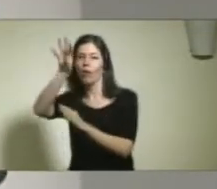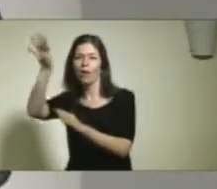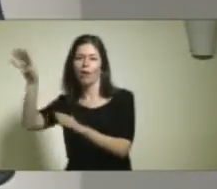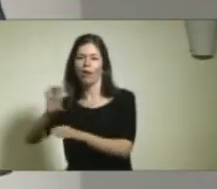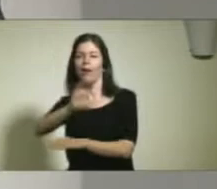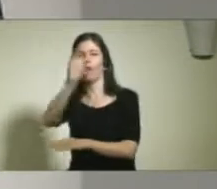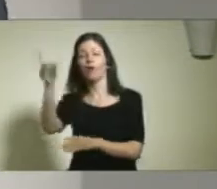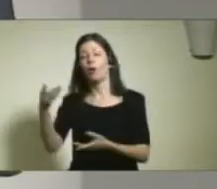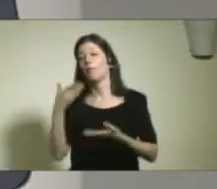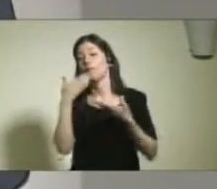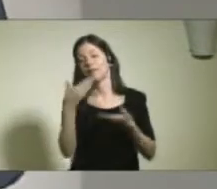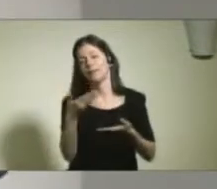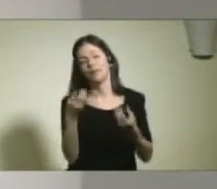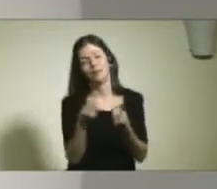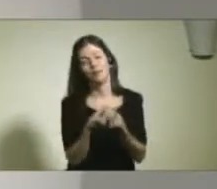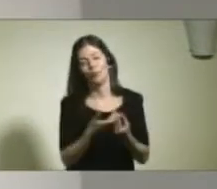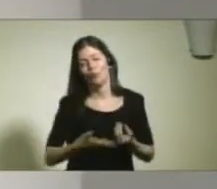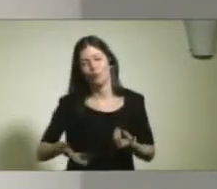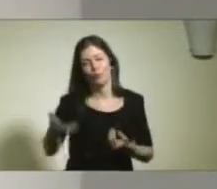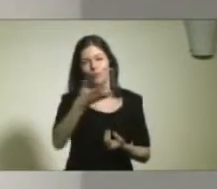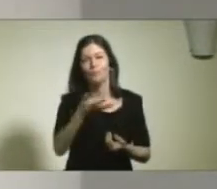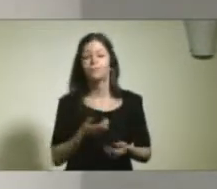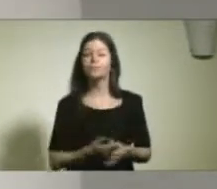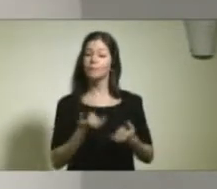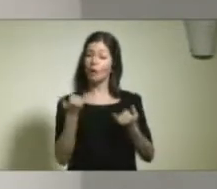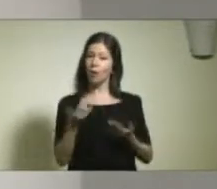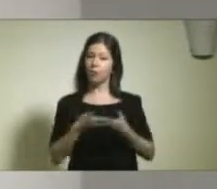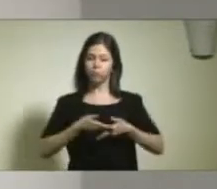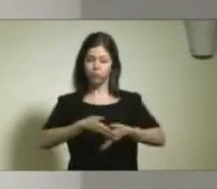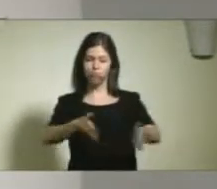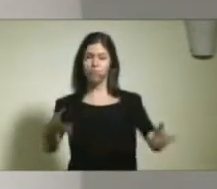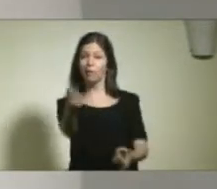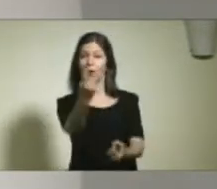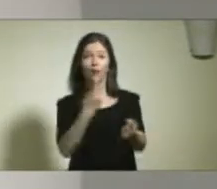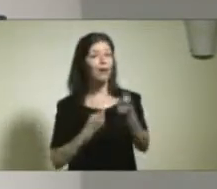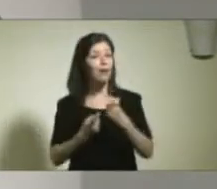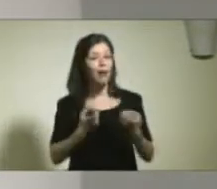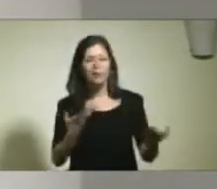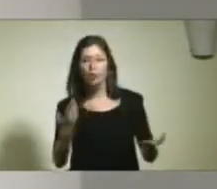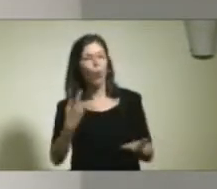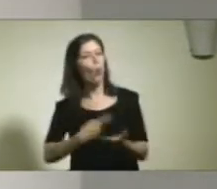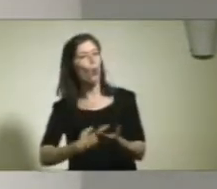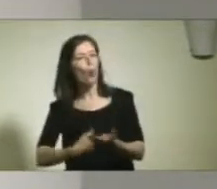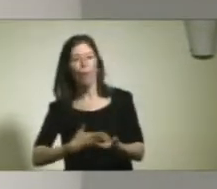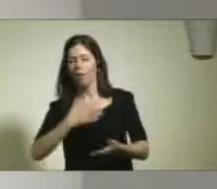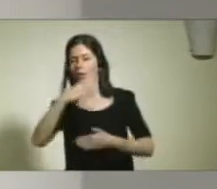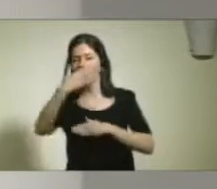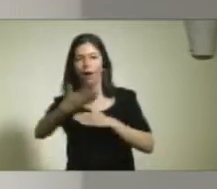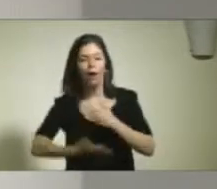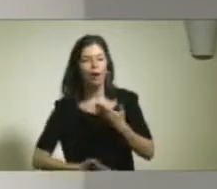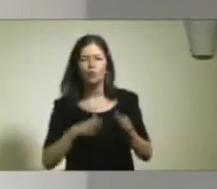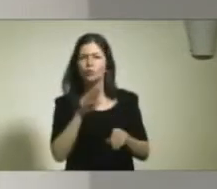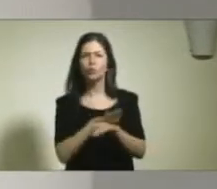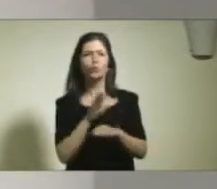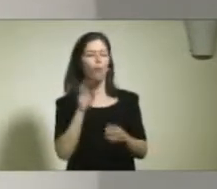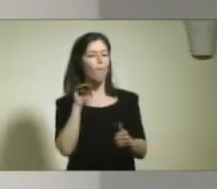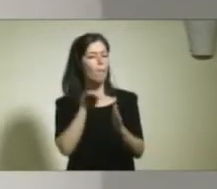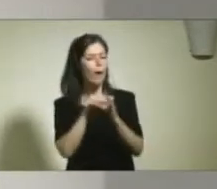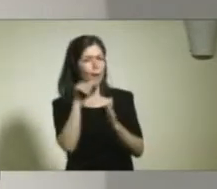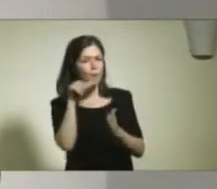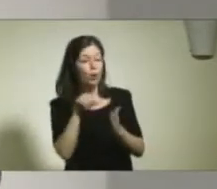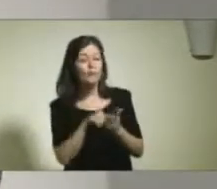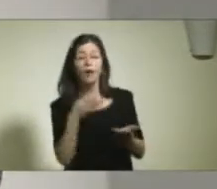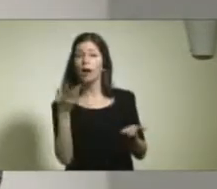Canada. Merci pour tout cela. La période des questions est ouverte. Avez-vous des questions ou des commentaires sur la banque postale, la